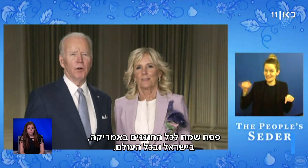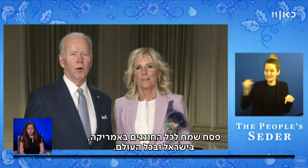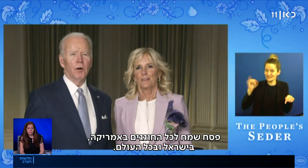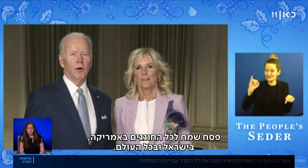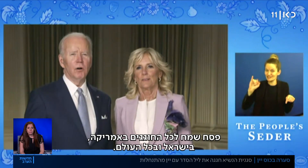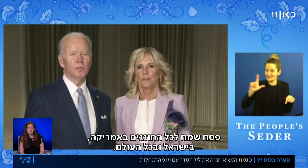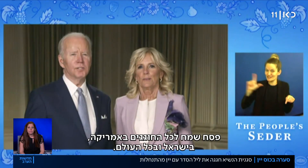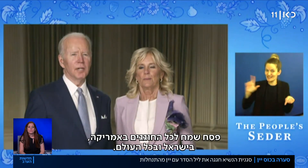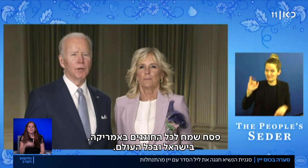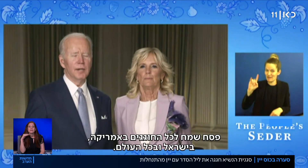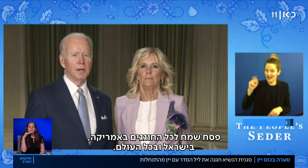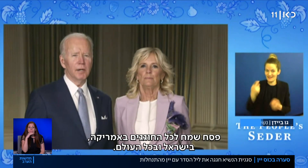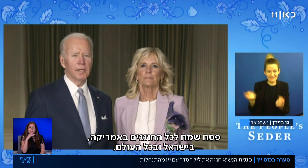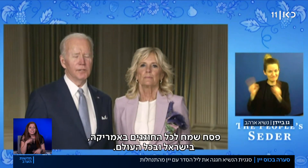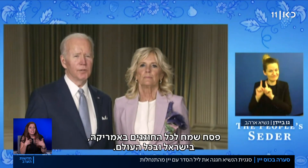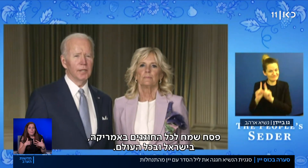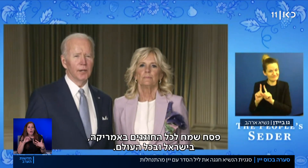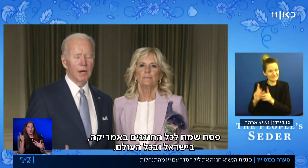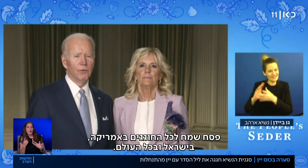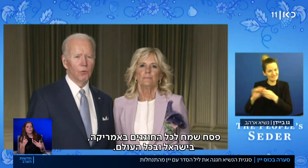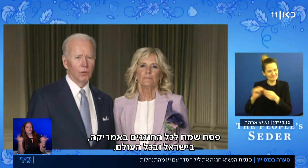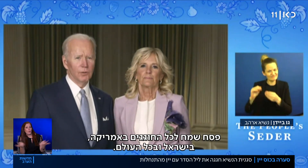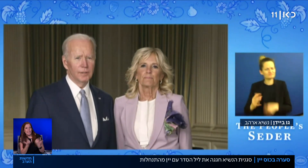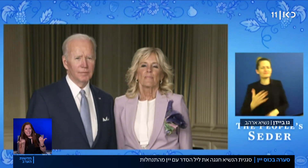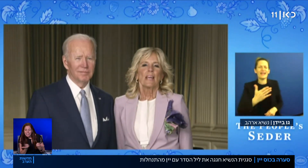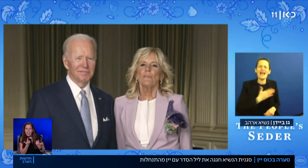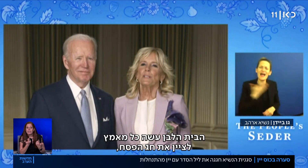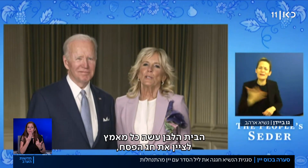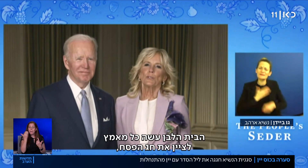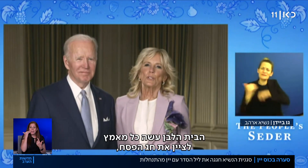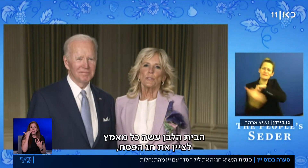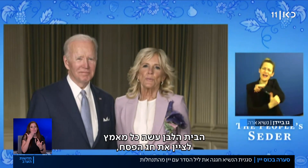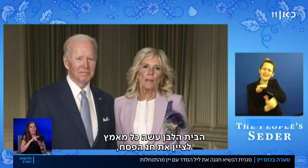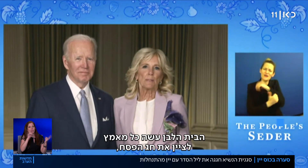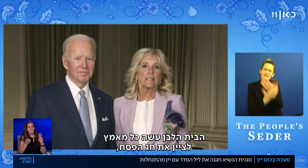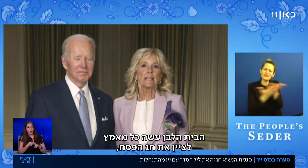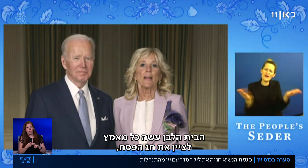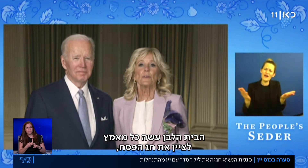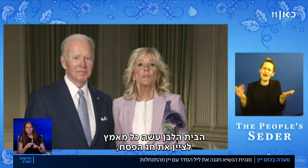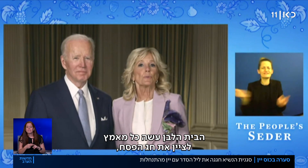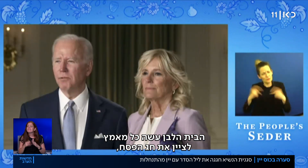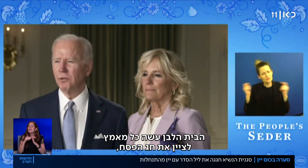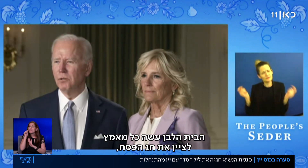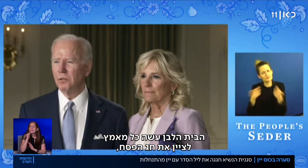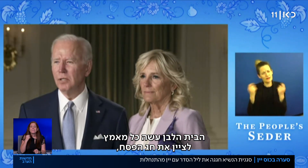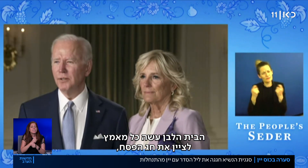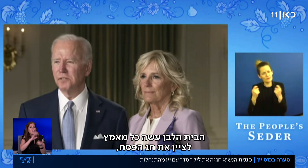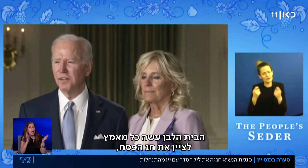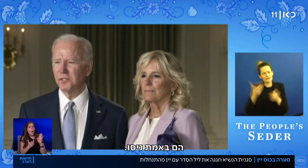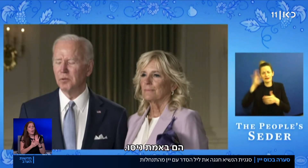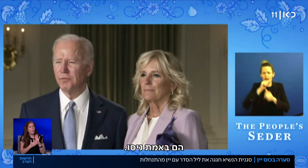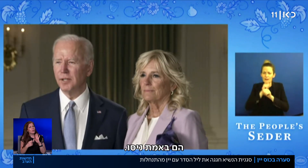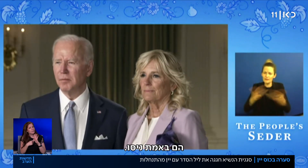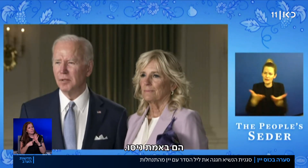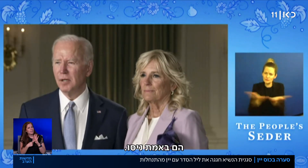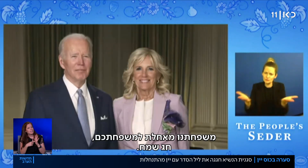Happy Passover to all who celebrate in America, Israel and around the world. הבית הלבן עשה כל מאמץ לציין את חג הפסח.